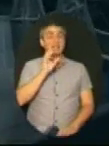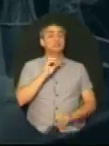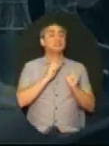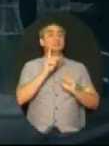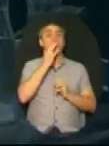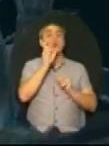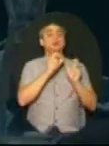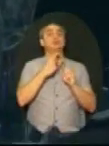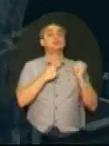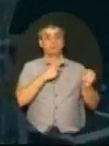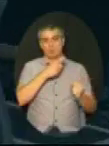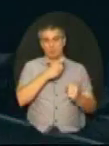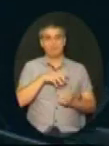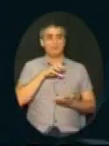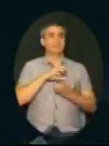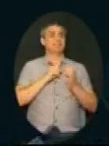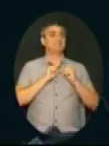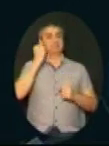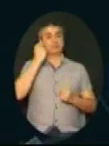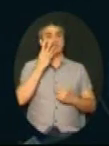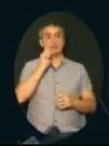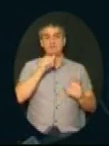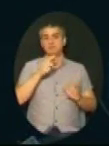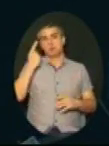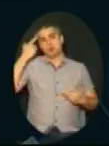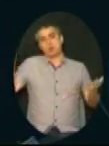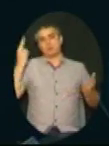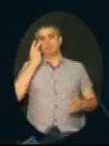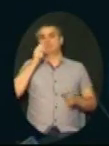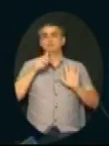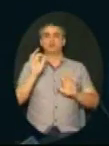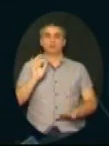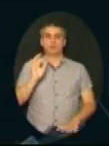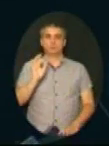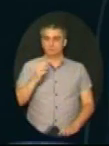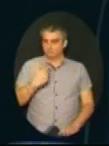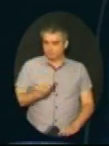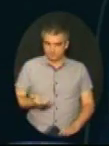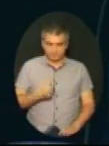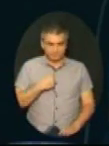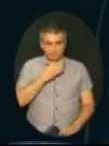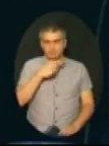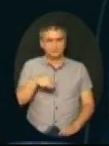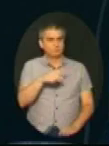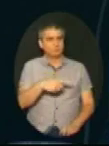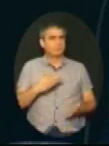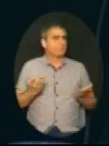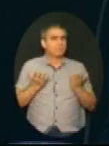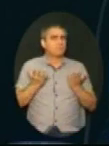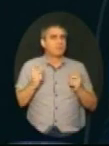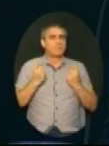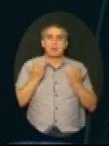השמאל. מפלגת מרכז ציוני 46%, לא יודעים, 26%. ואני שואל אתכם, מה